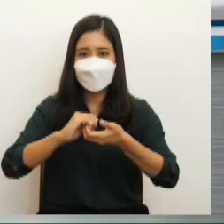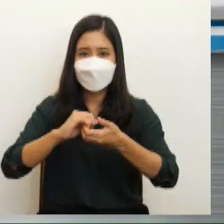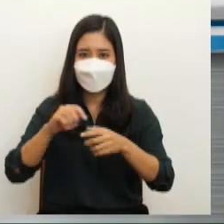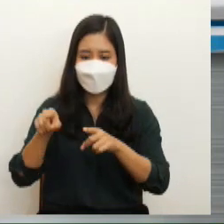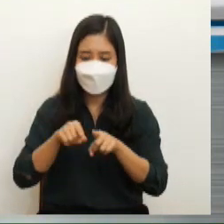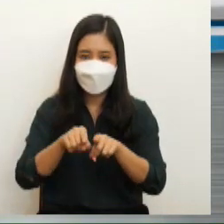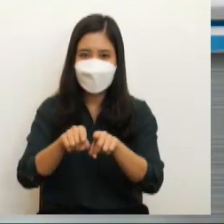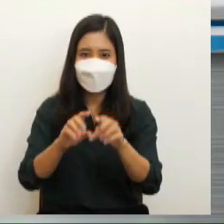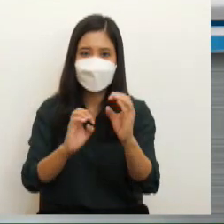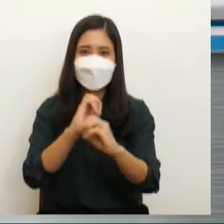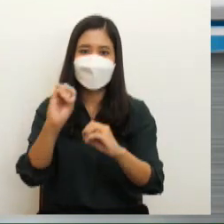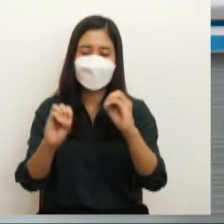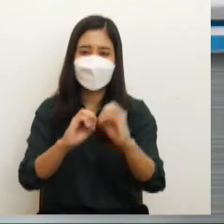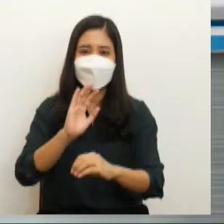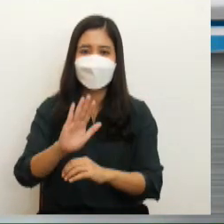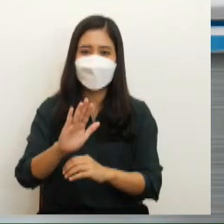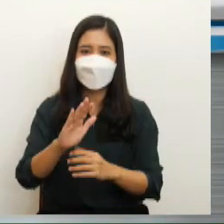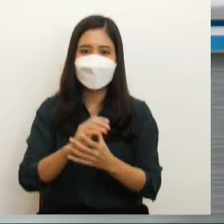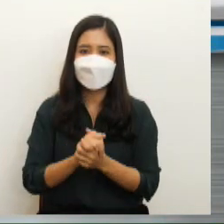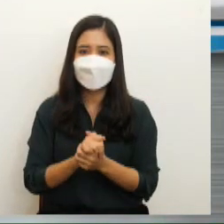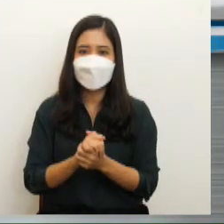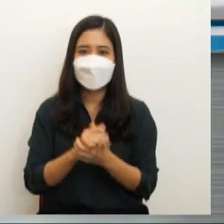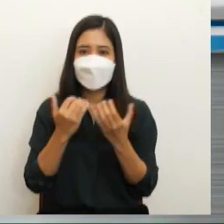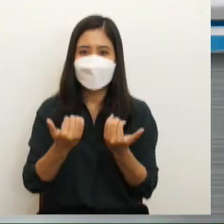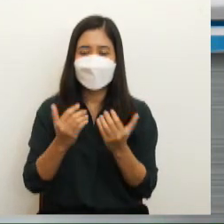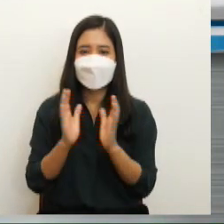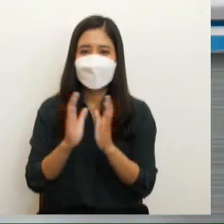อดภัยนะคะวันนี้ก็ต้องขอบพระคุณทั้ง